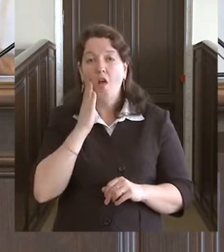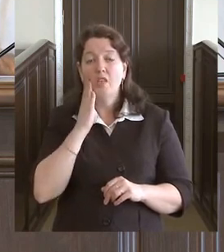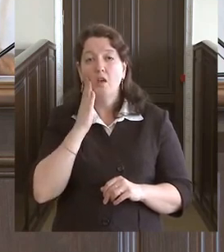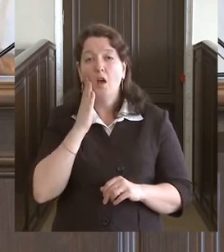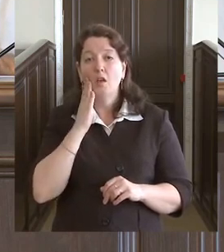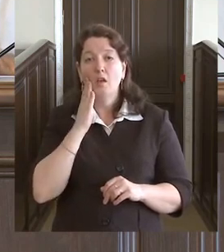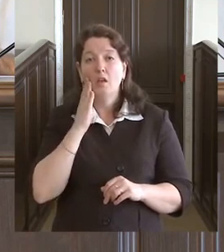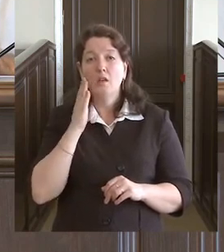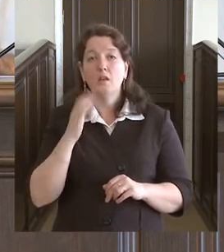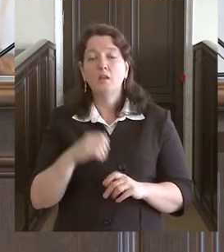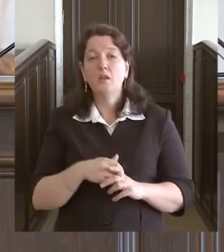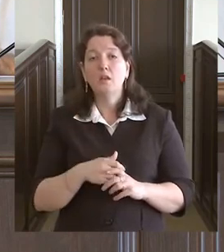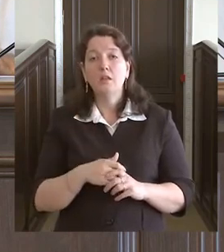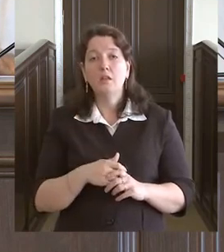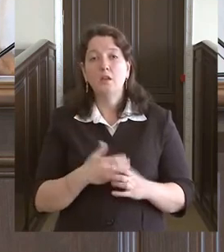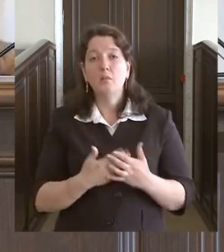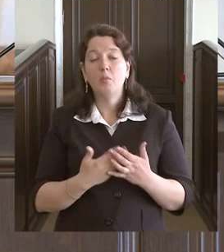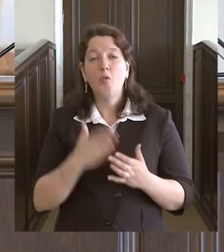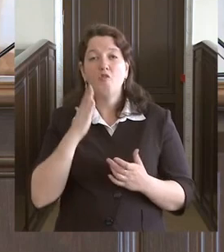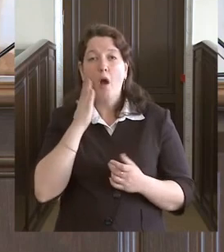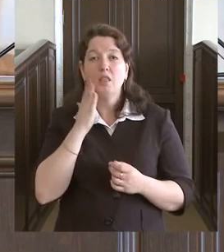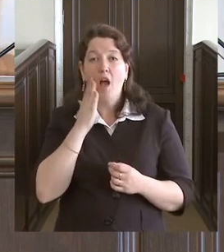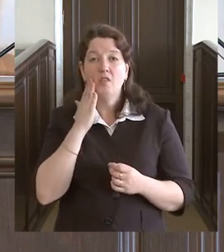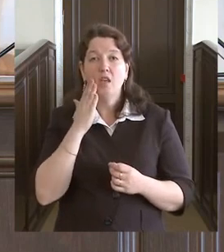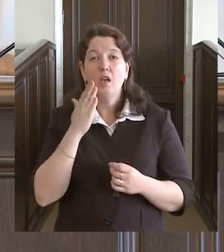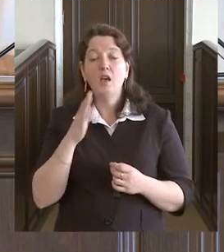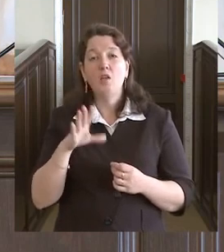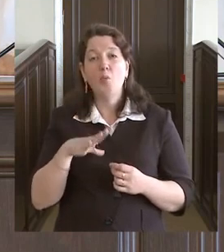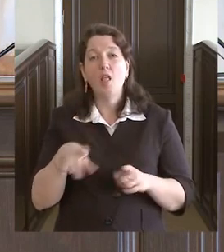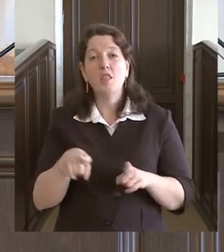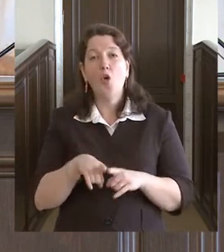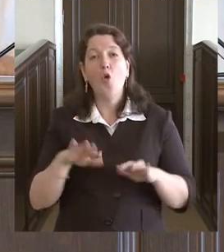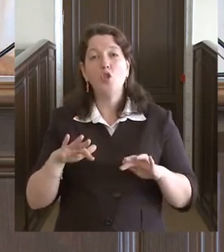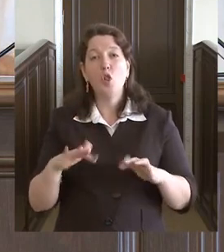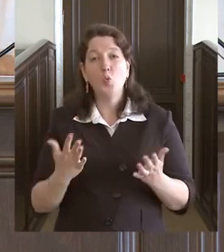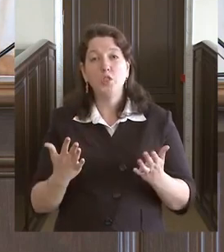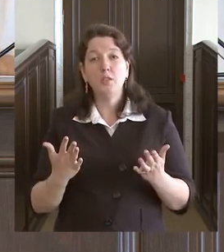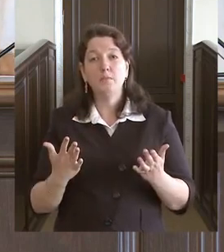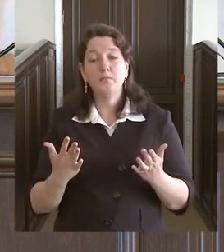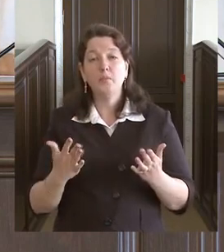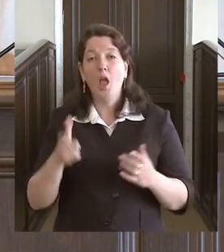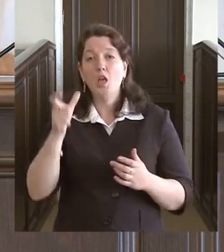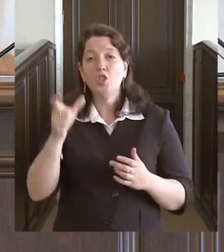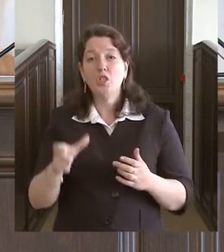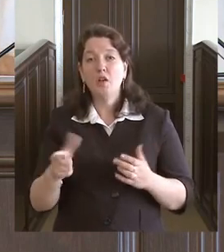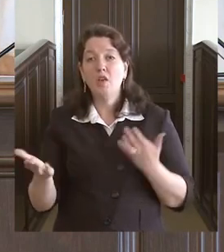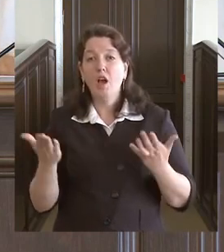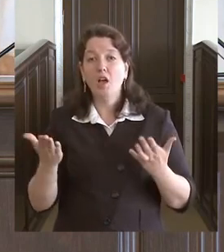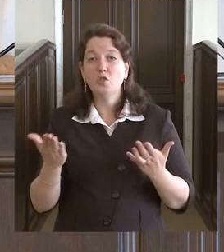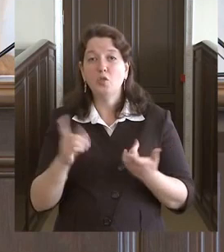вот я не обратил внимание и держу что что случилось какое-то бесноватые